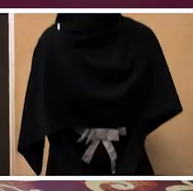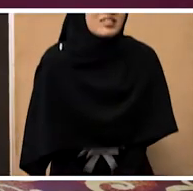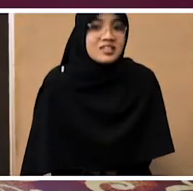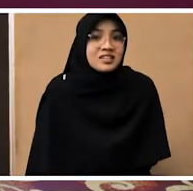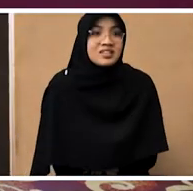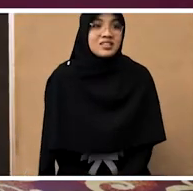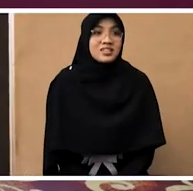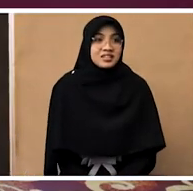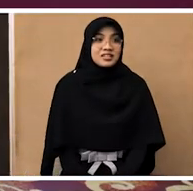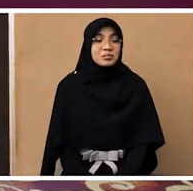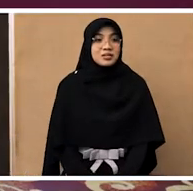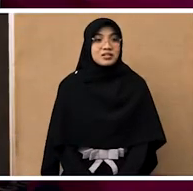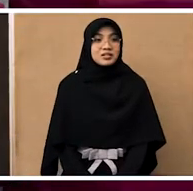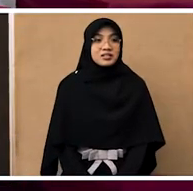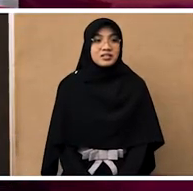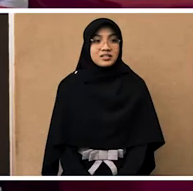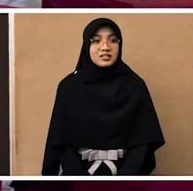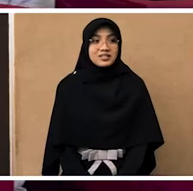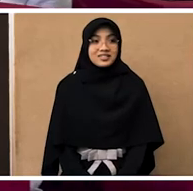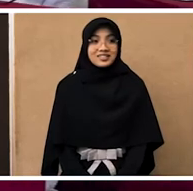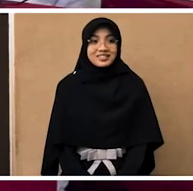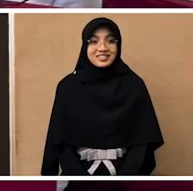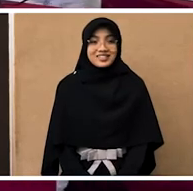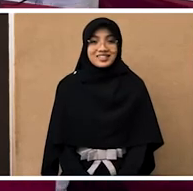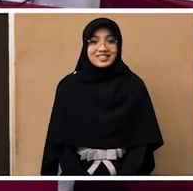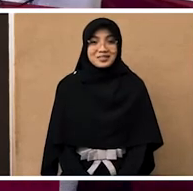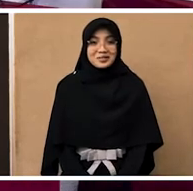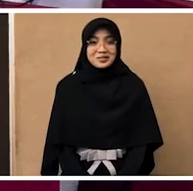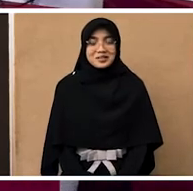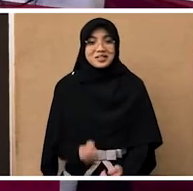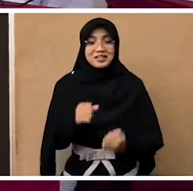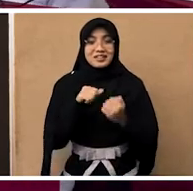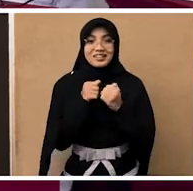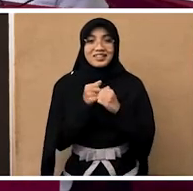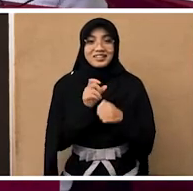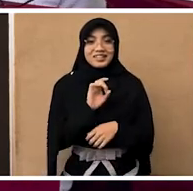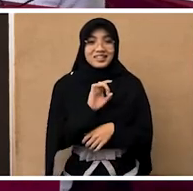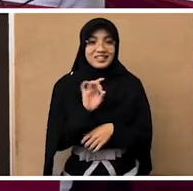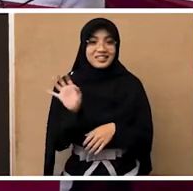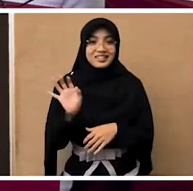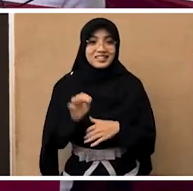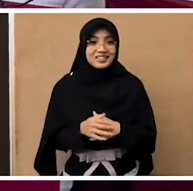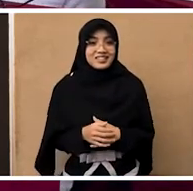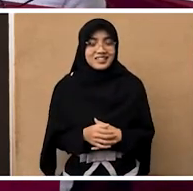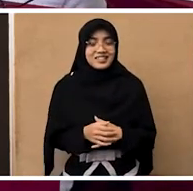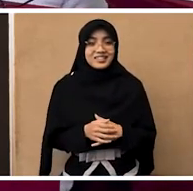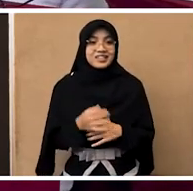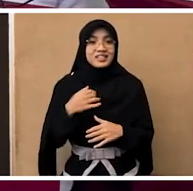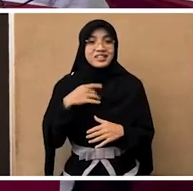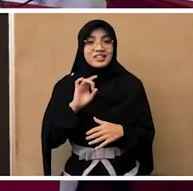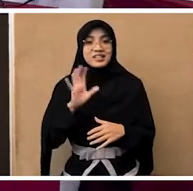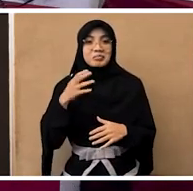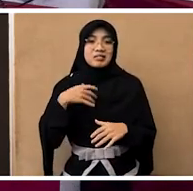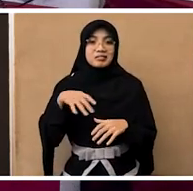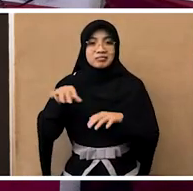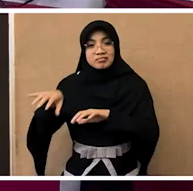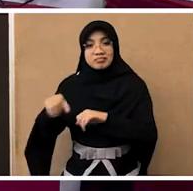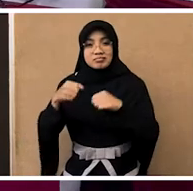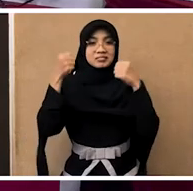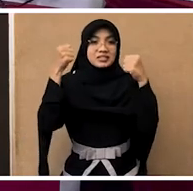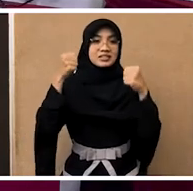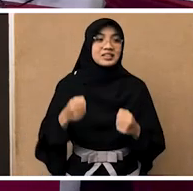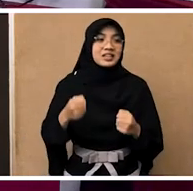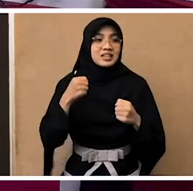apa apa namanya mungkin bentuk-bentuk pemindahan dalam kasus yang lain ya yang mungkin menarik itu selain penjara gitu ya yang kita bisa